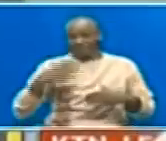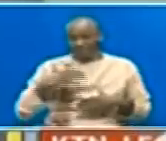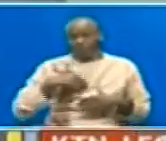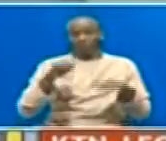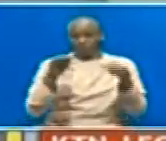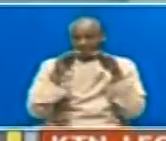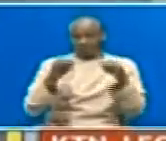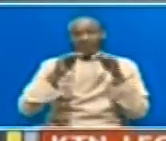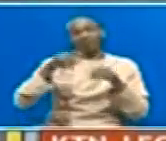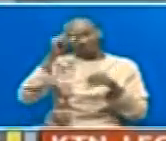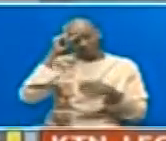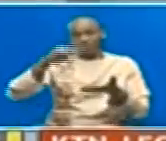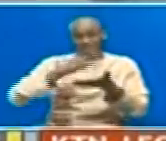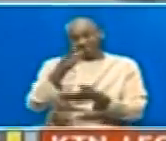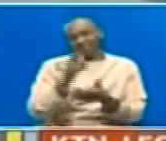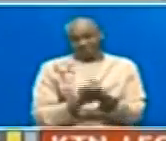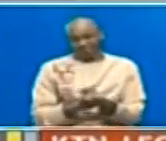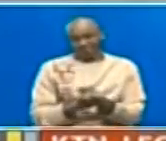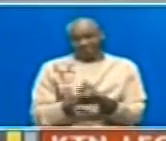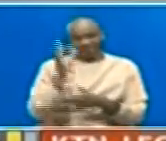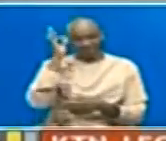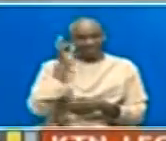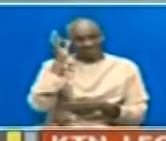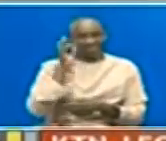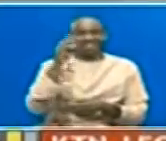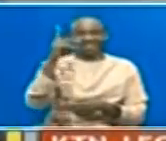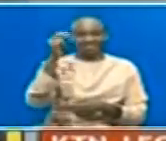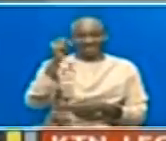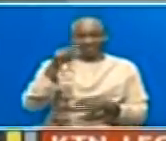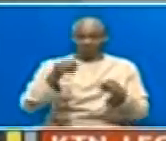wakisubiri kulipo fidia. Francis Mtalaki, KTN Leo Wikendi.